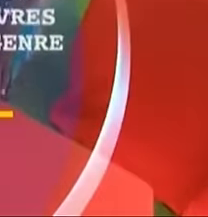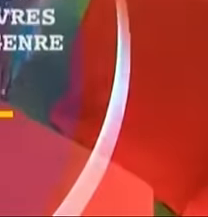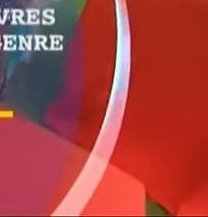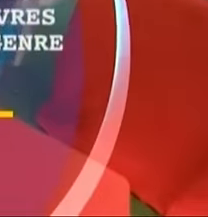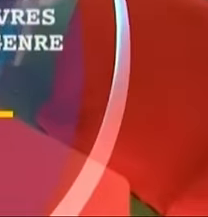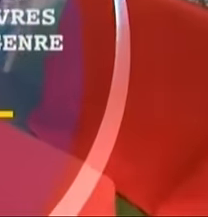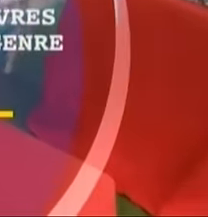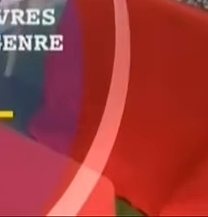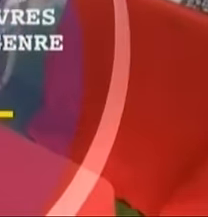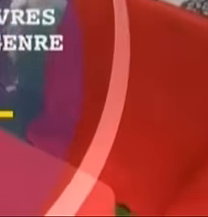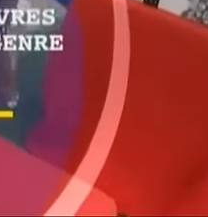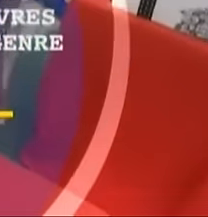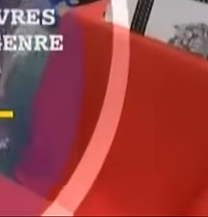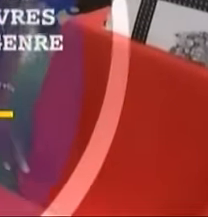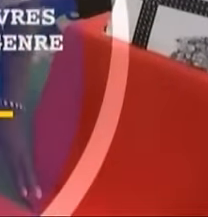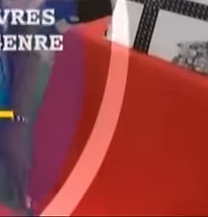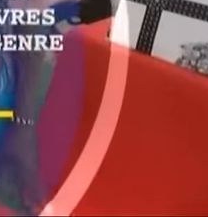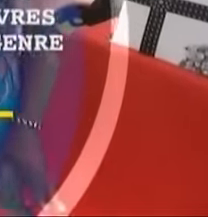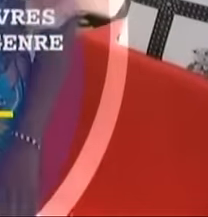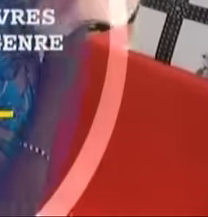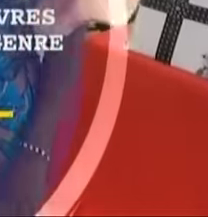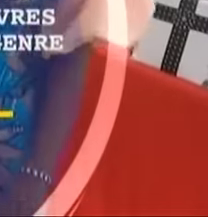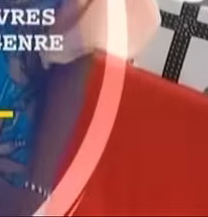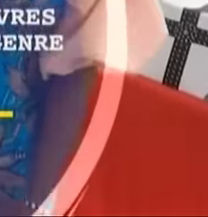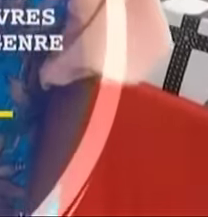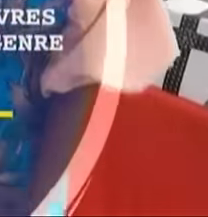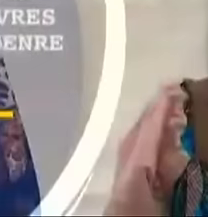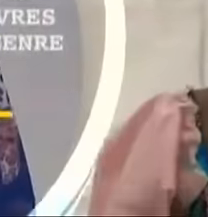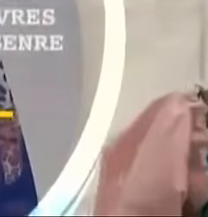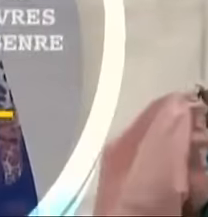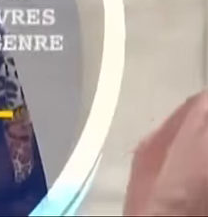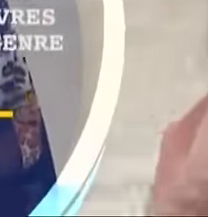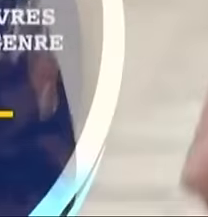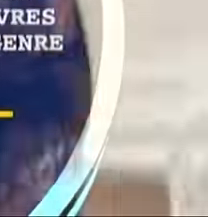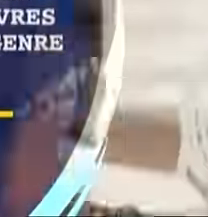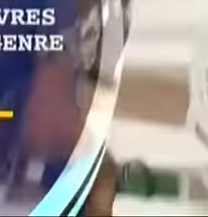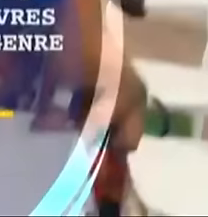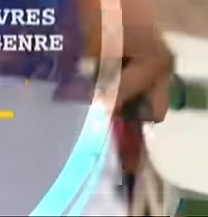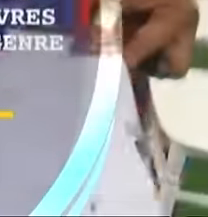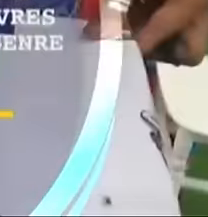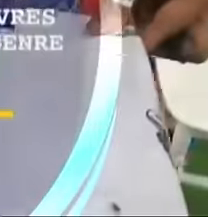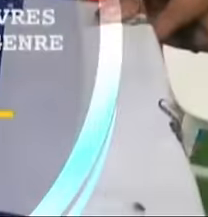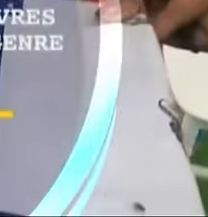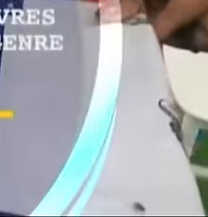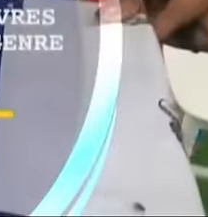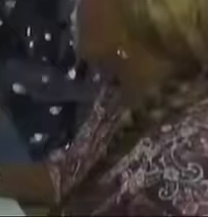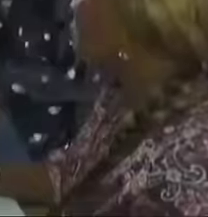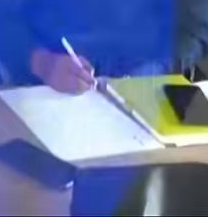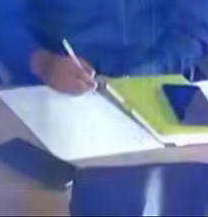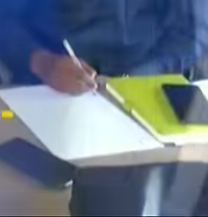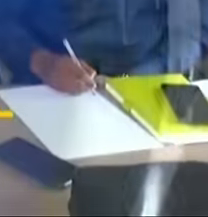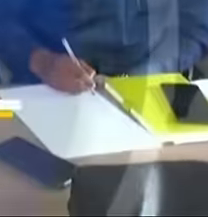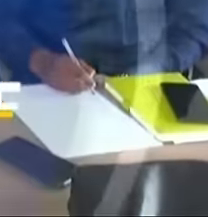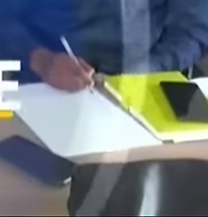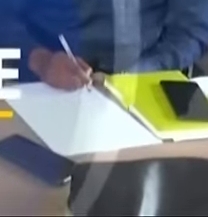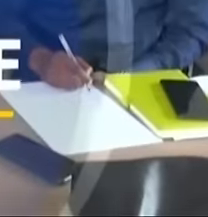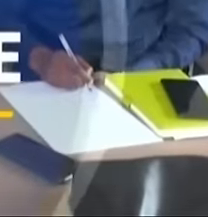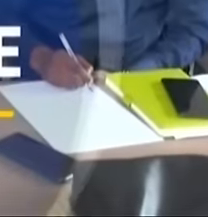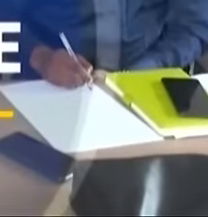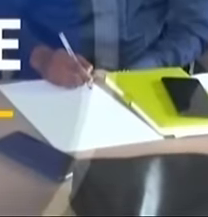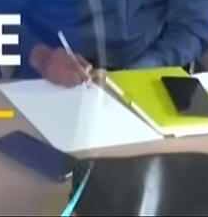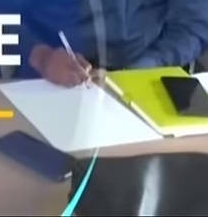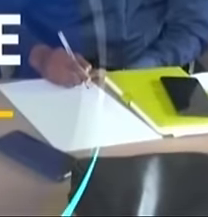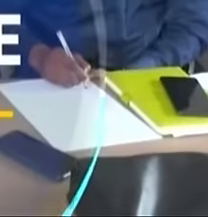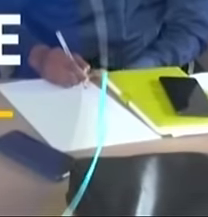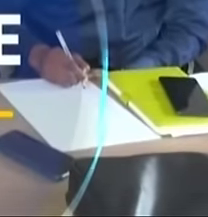genre achemine vers les bénéficiaires les dons des personnes de bonne volonté. Et au cours d'une conférence de